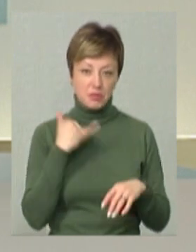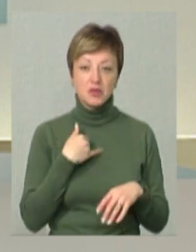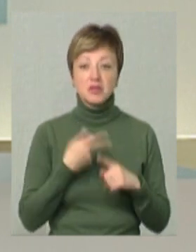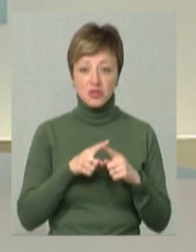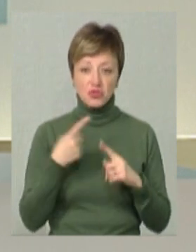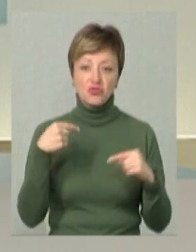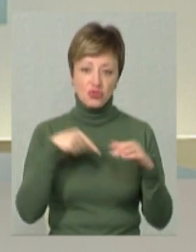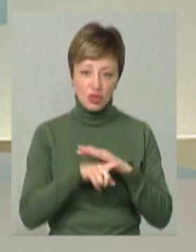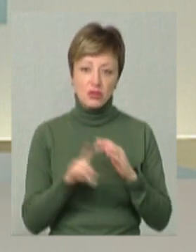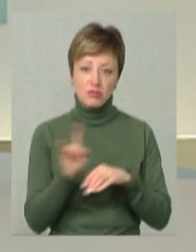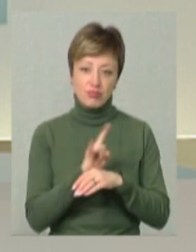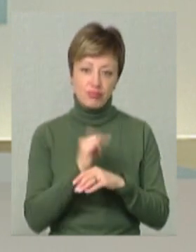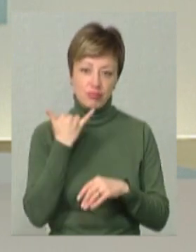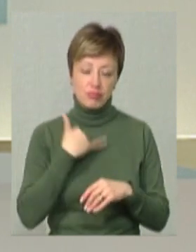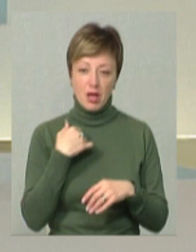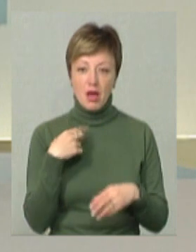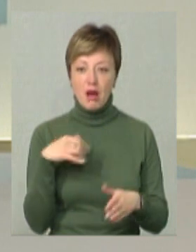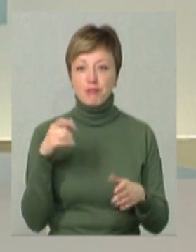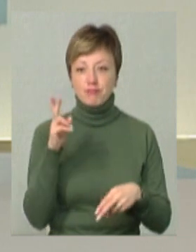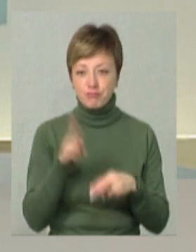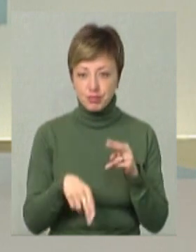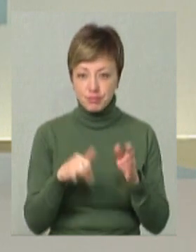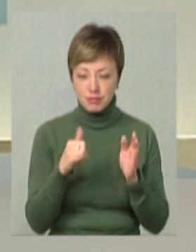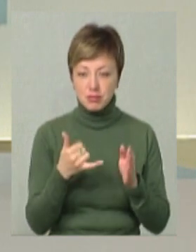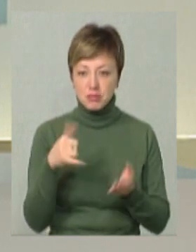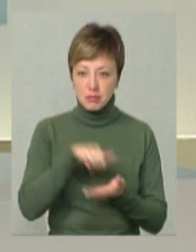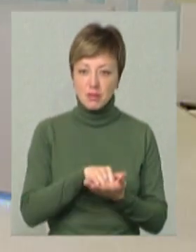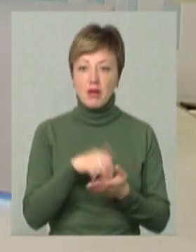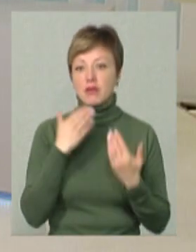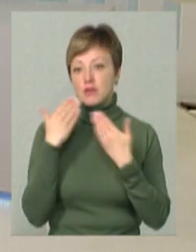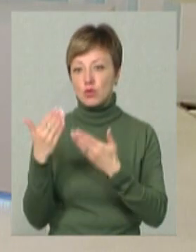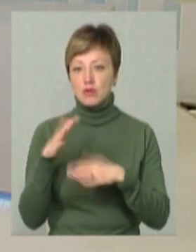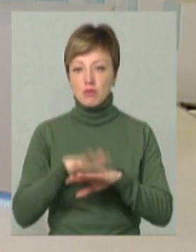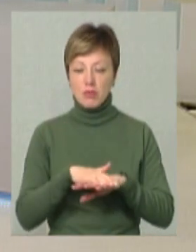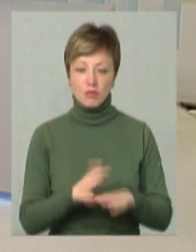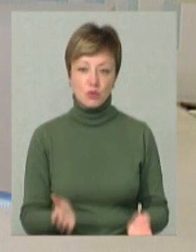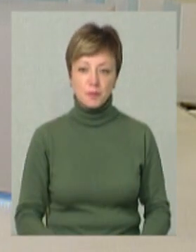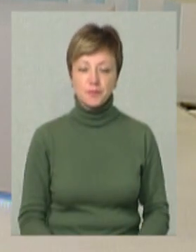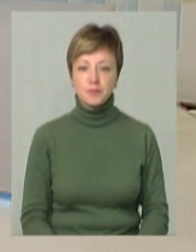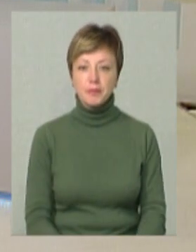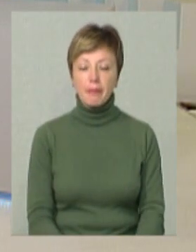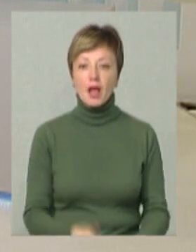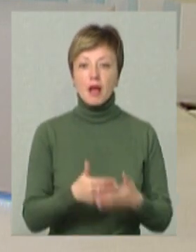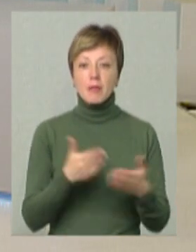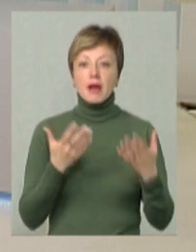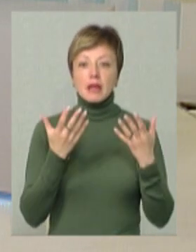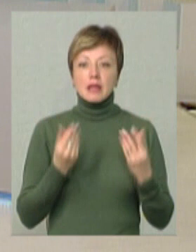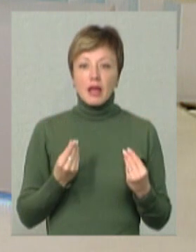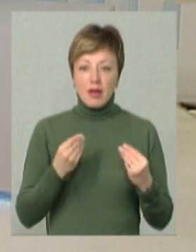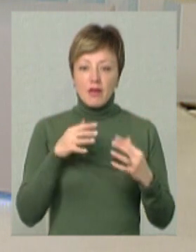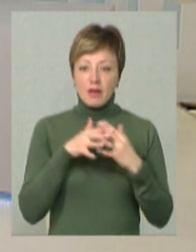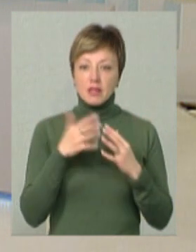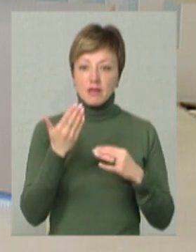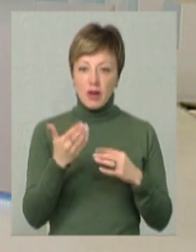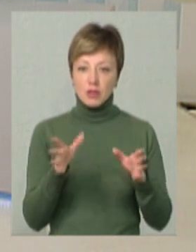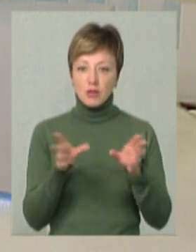однозначно телефонували шахраї, просто я перервала розмову і звернулася офіційно до банку. У переддень повномасштабного вторгнення з